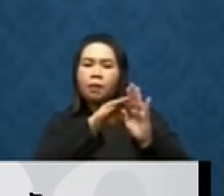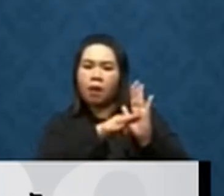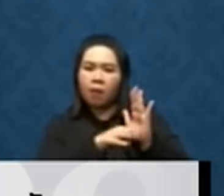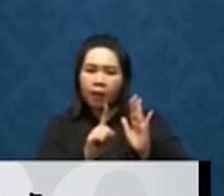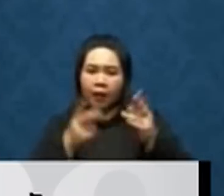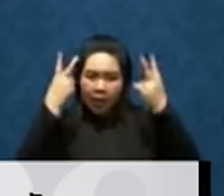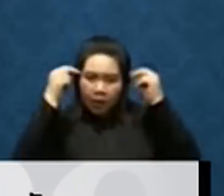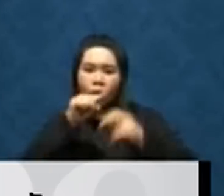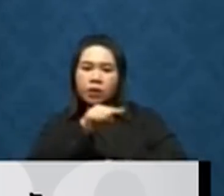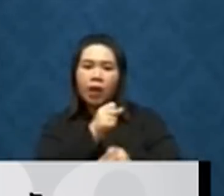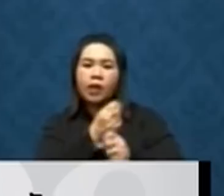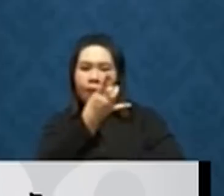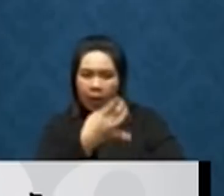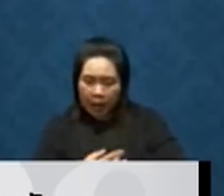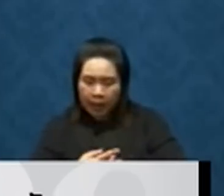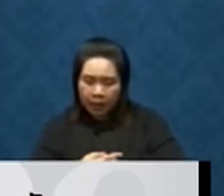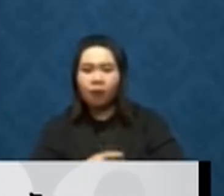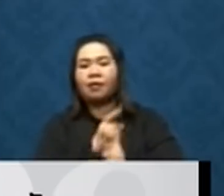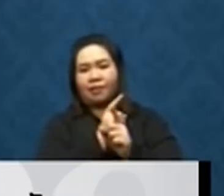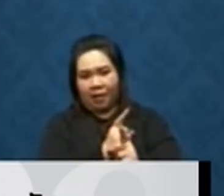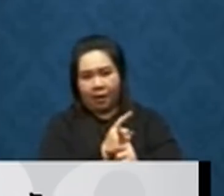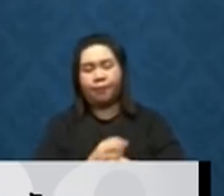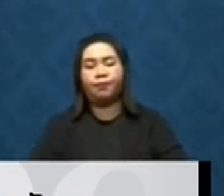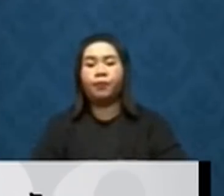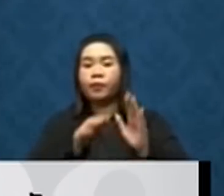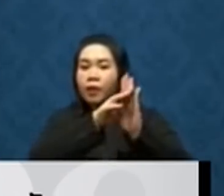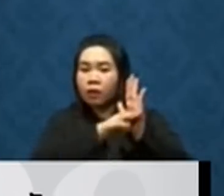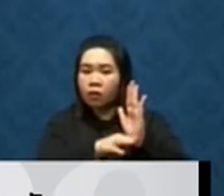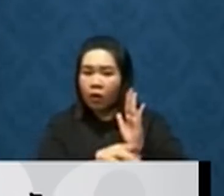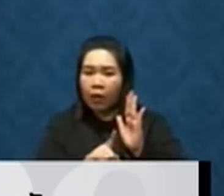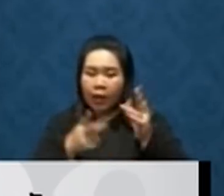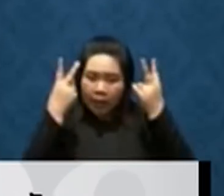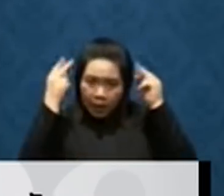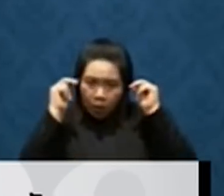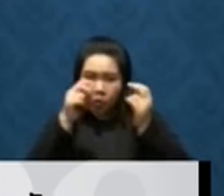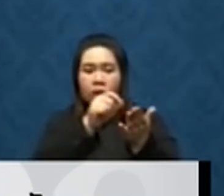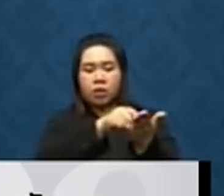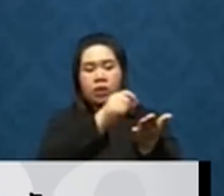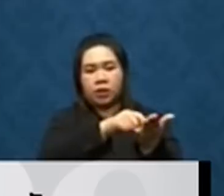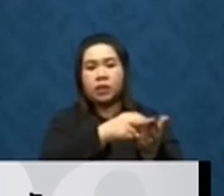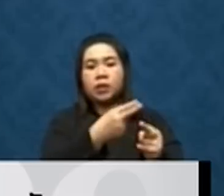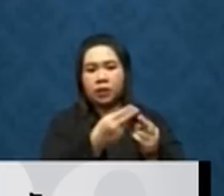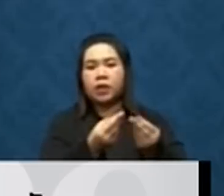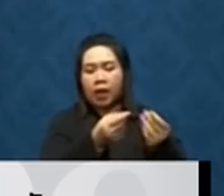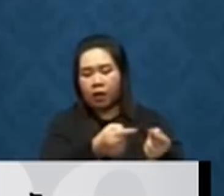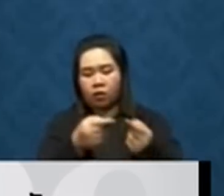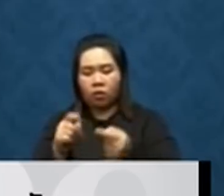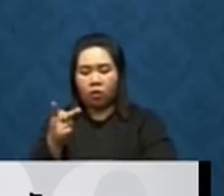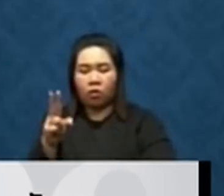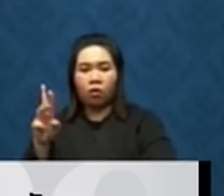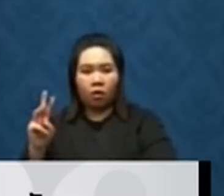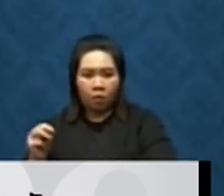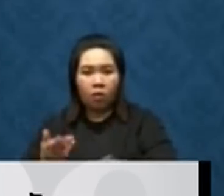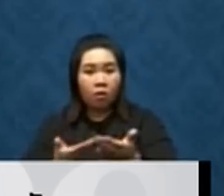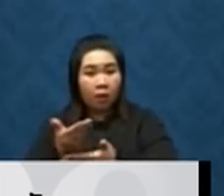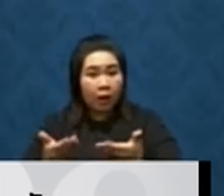คร ับ ก็ได้ท่านได้โปรดอธิบดีกรมประชาสัมพันธ์ด้วยแล้วท่านก็ไปควบอีกตำแหน่งเลยจะได้ประหยัดงบประมาณ